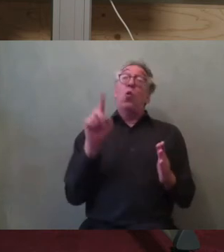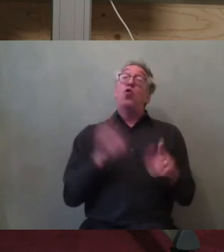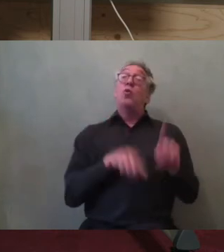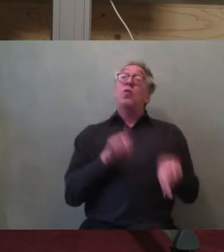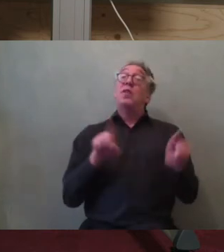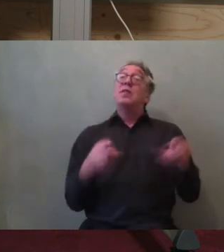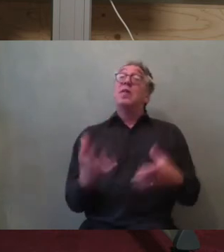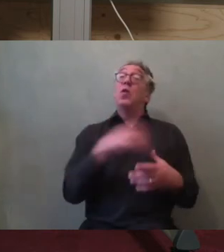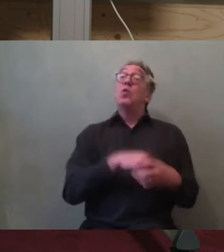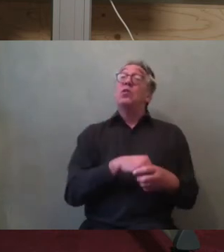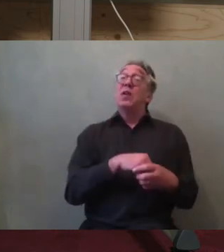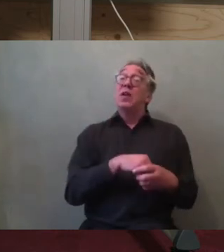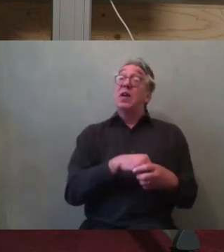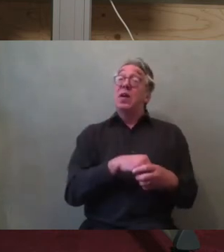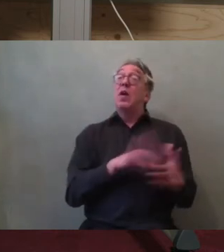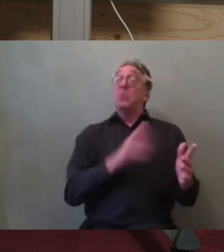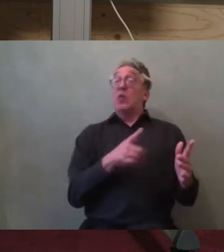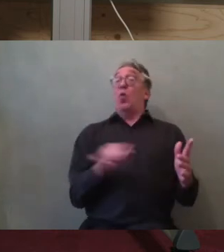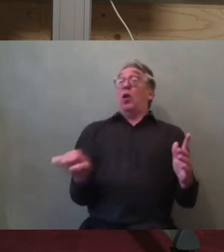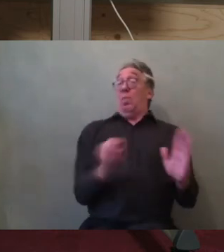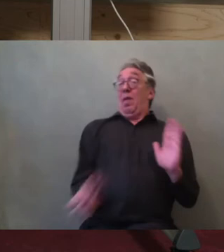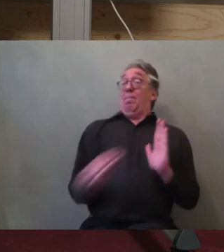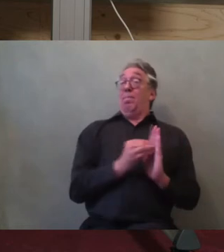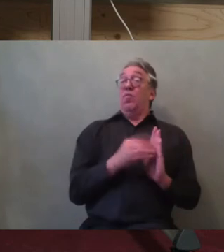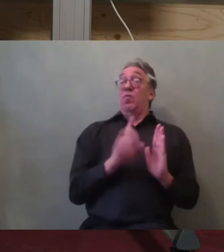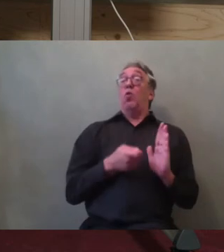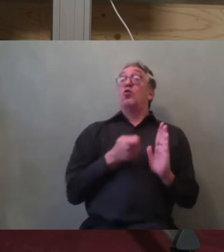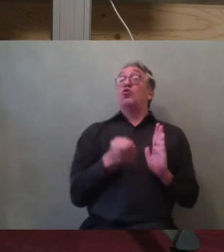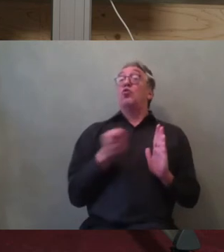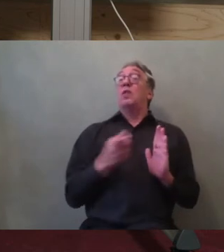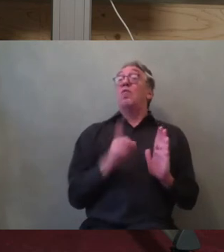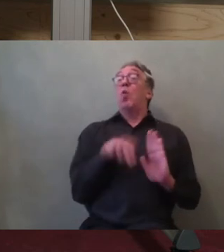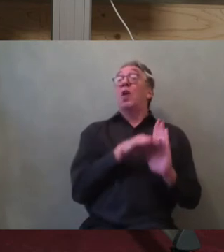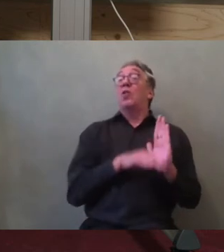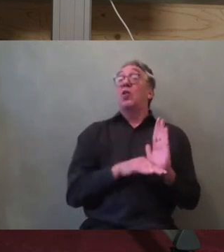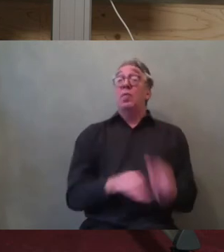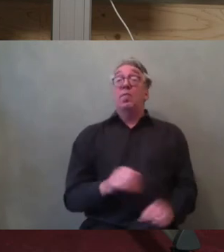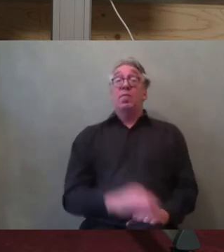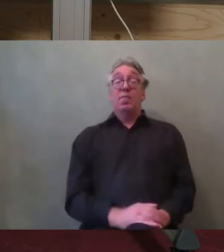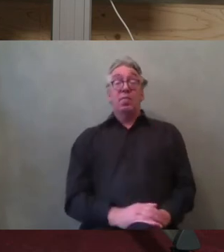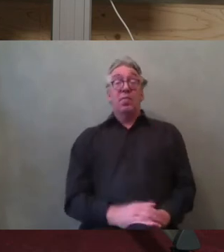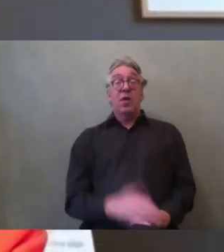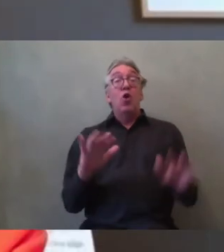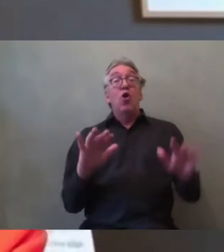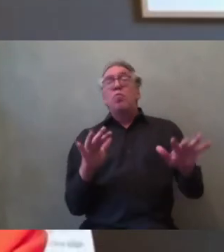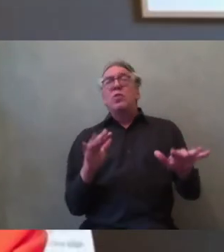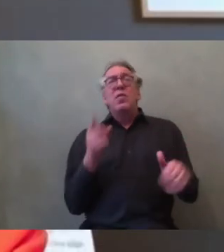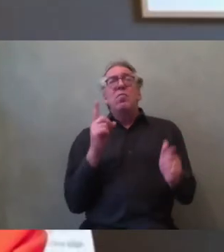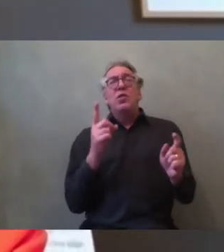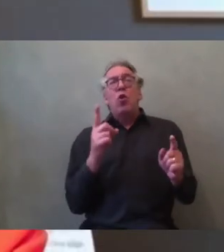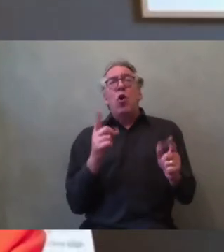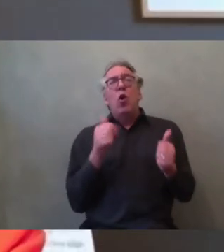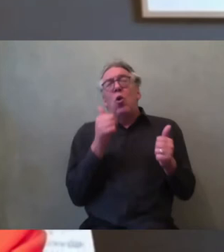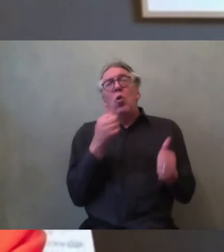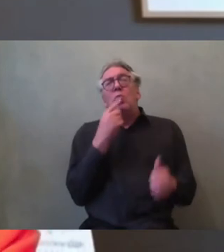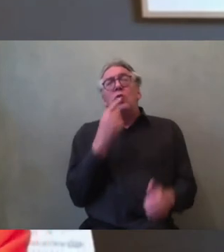hun subsidievoorwaarden voor instellingen. Wat misschien nog bijzonder is en goed om te noemen, is dat uit